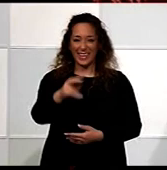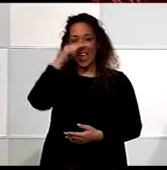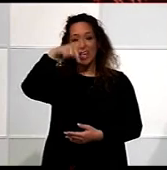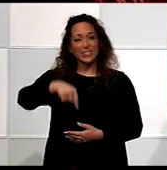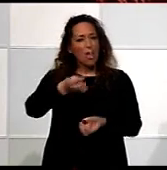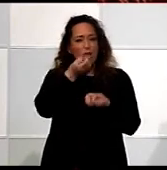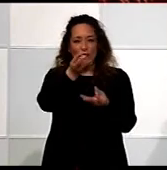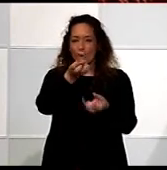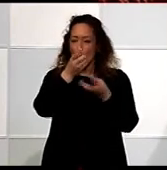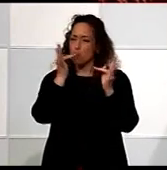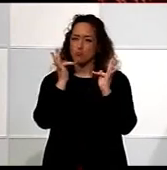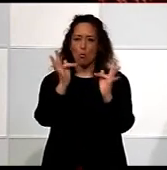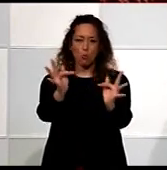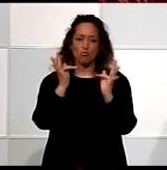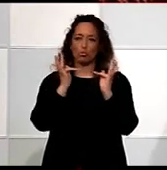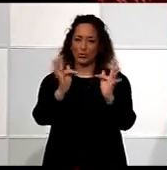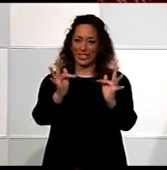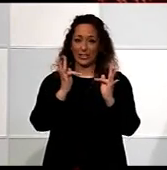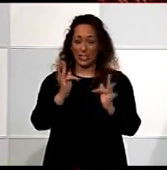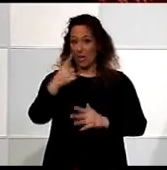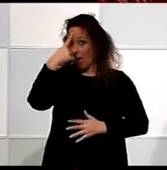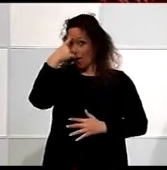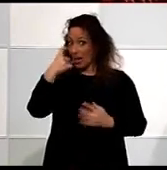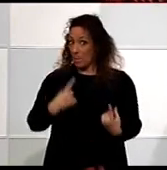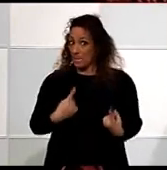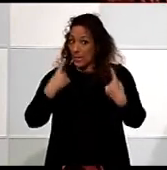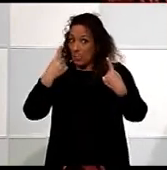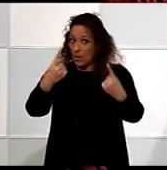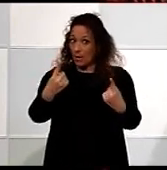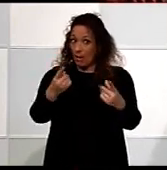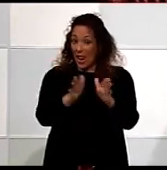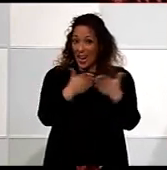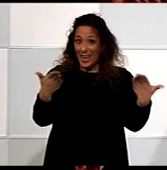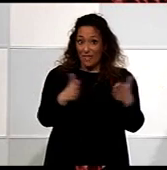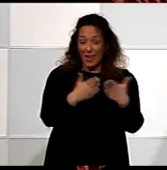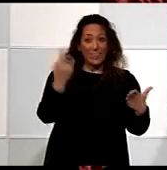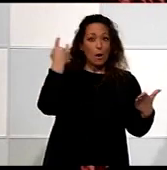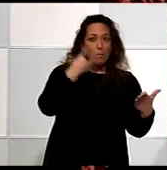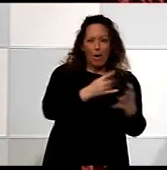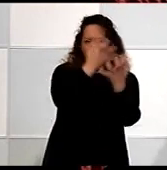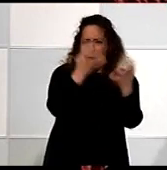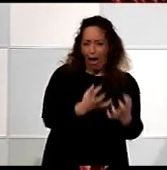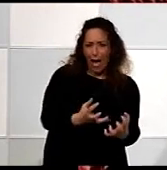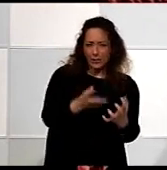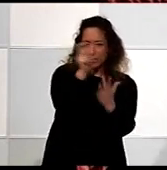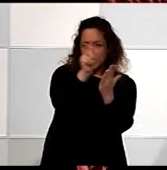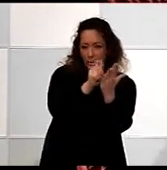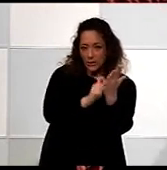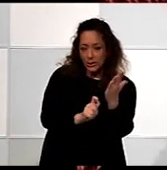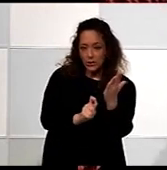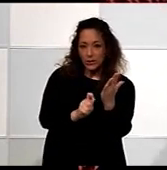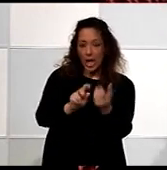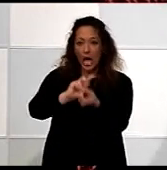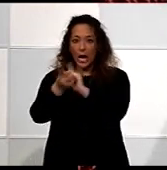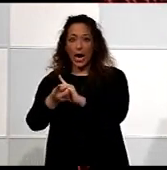molt positius i això crec que és el dir... primer any que la llibreta blava està ben plena i la llibreta vermella està ben